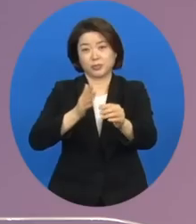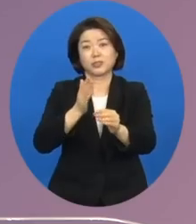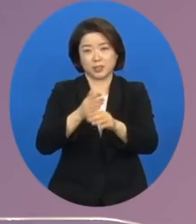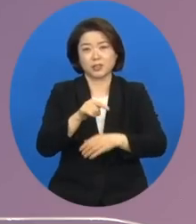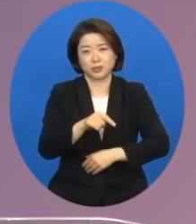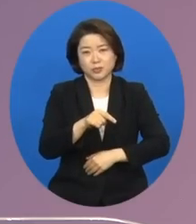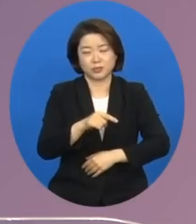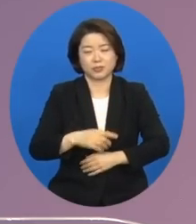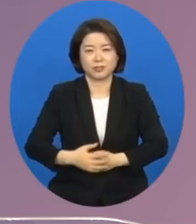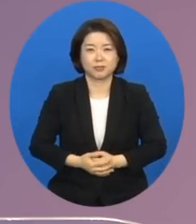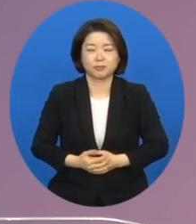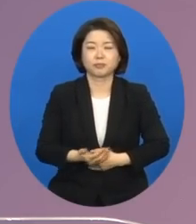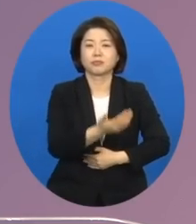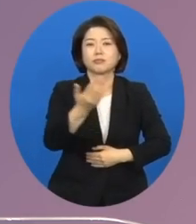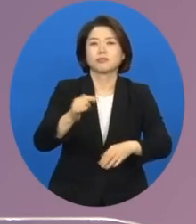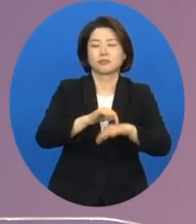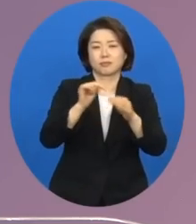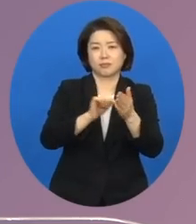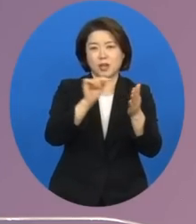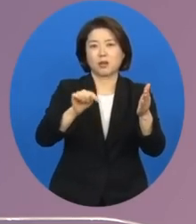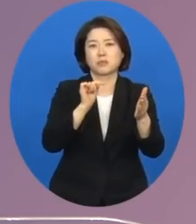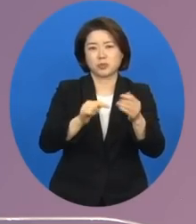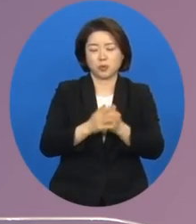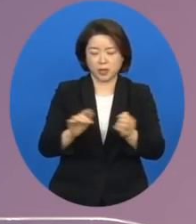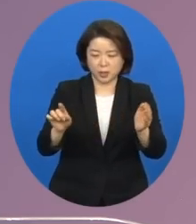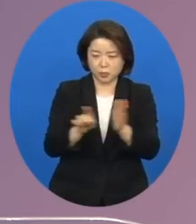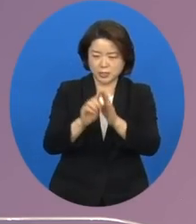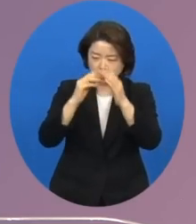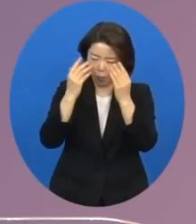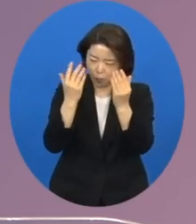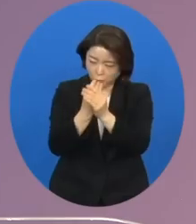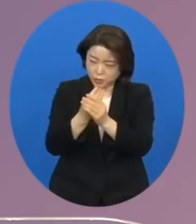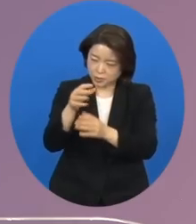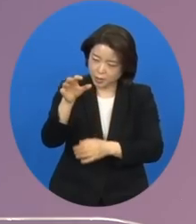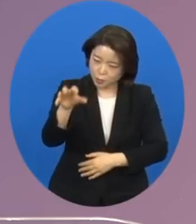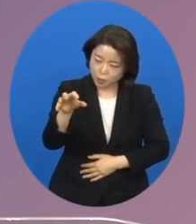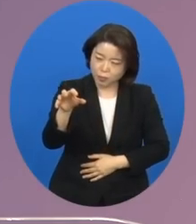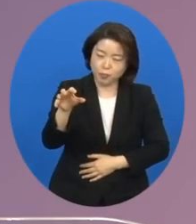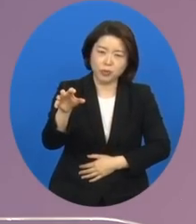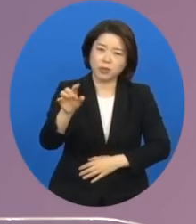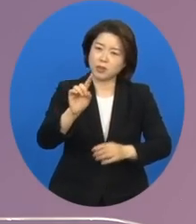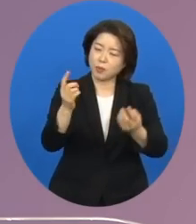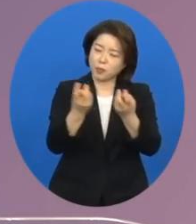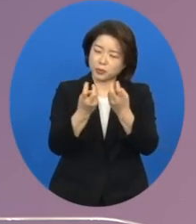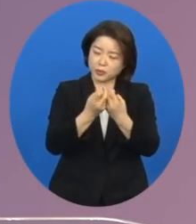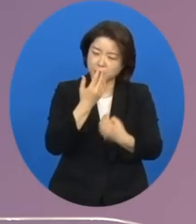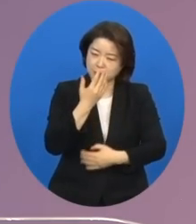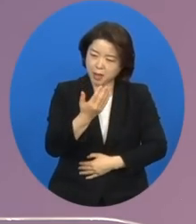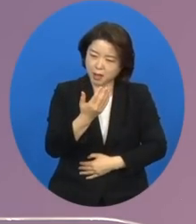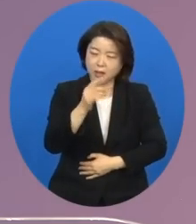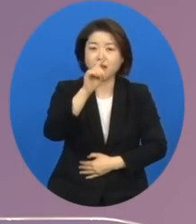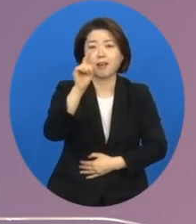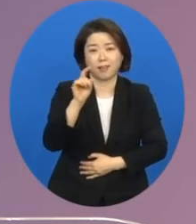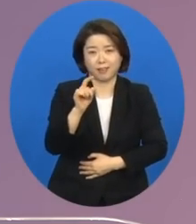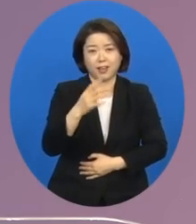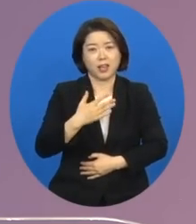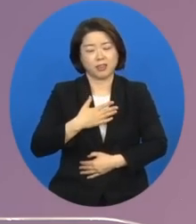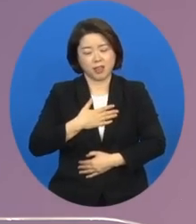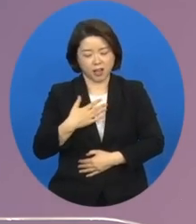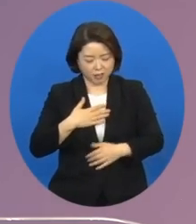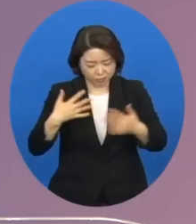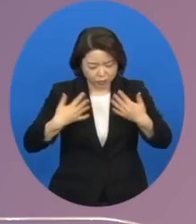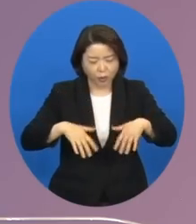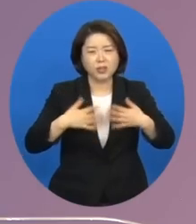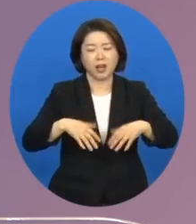아마 여러분 마음에 믿음의 완전한 곳 어떻게 그게 가능해 내가 이렇게